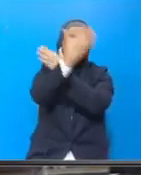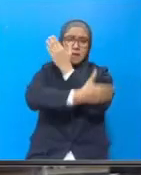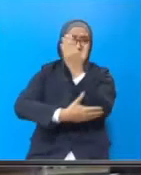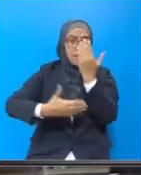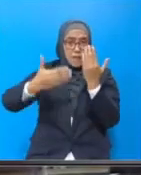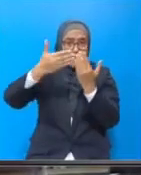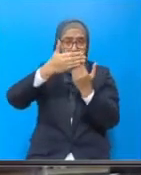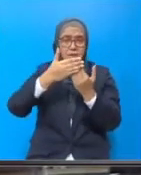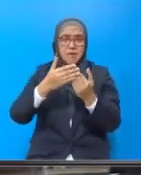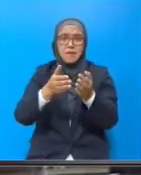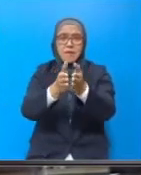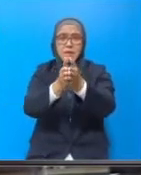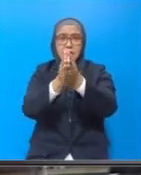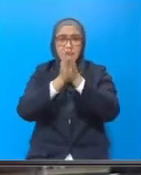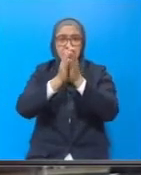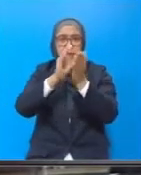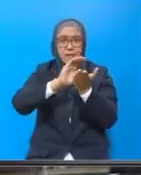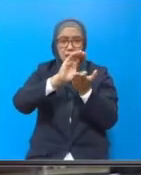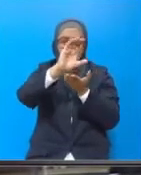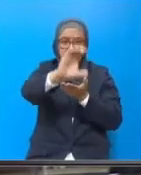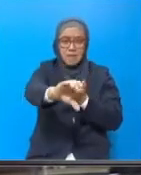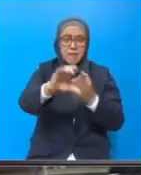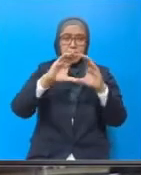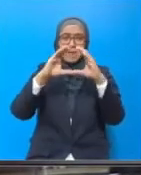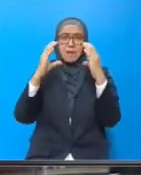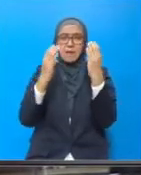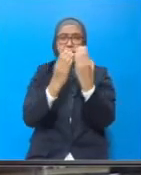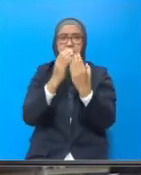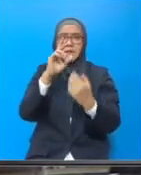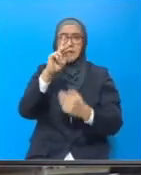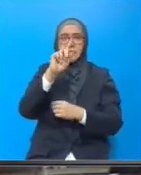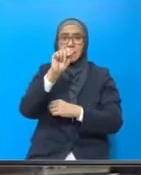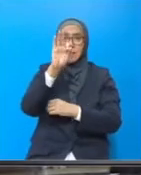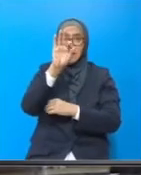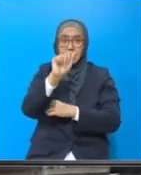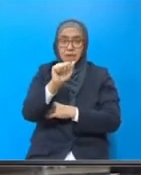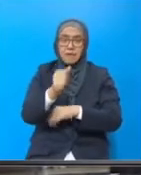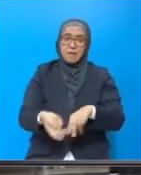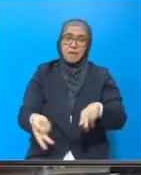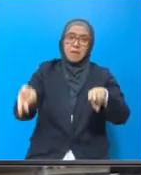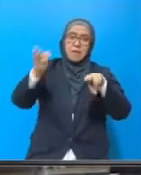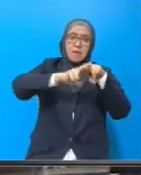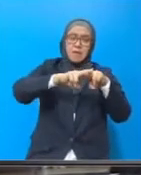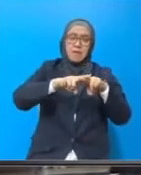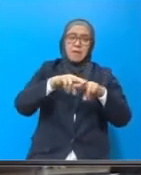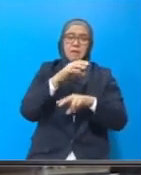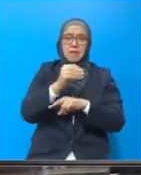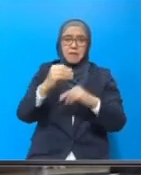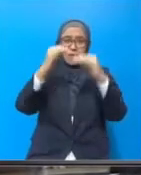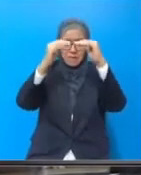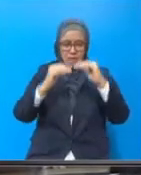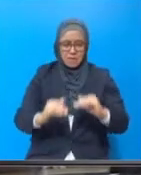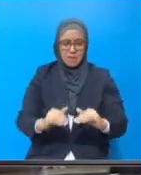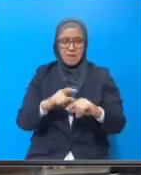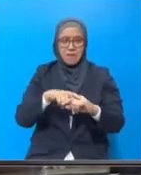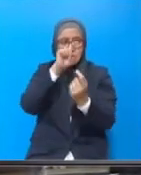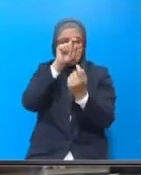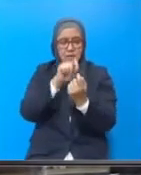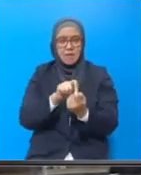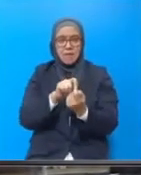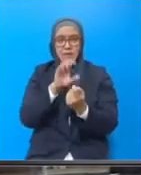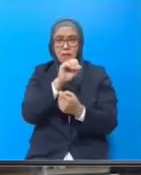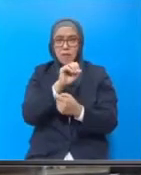produk kan untuk cassava ini dipetikkan khususnya butir Anda kosong pak 801